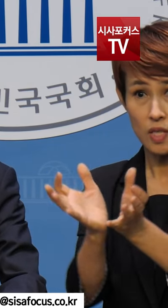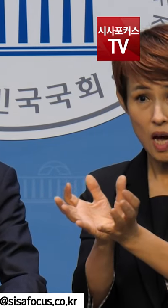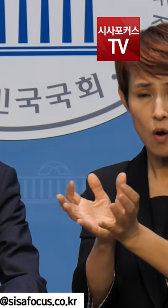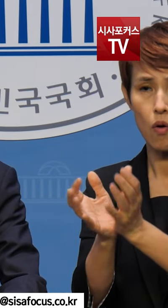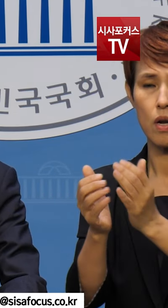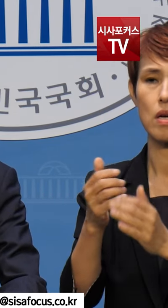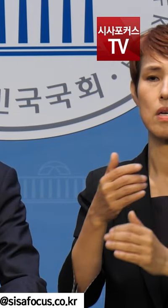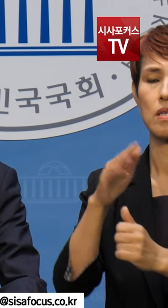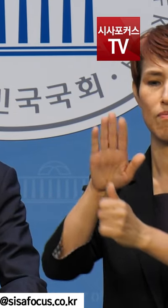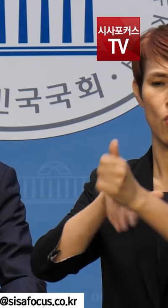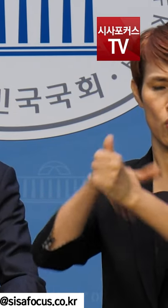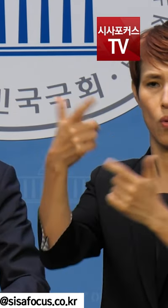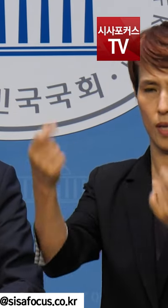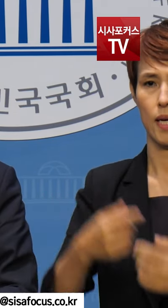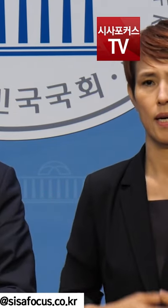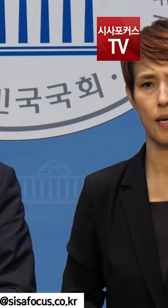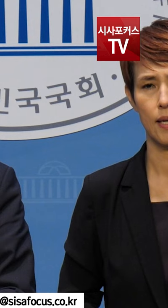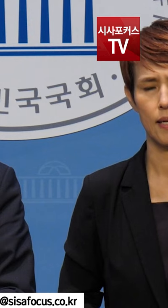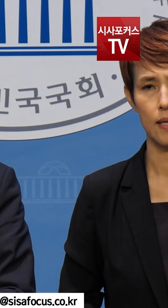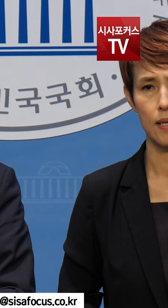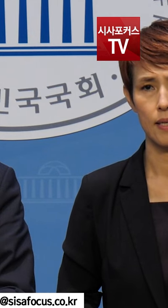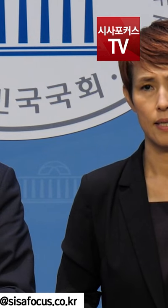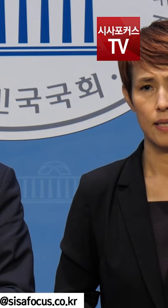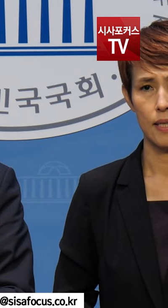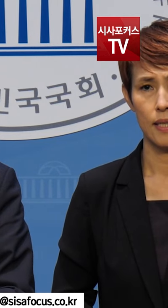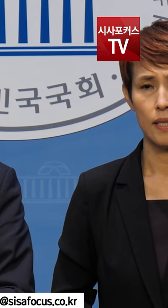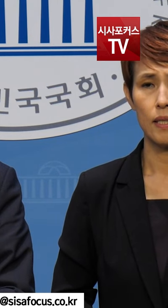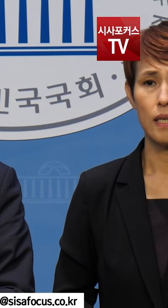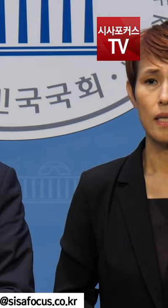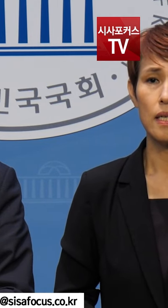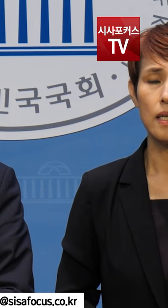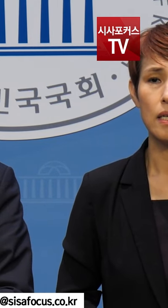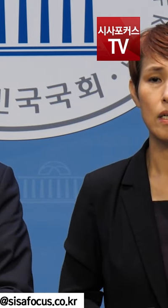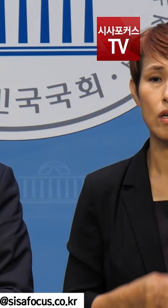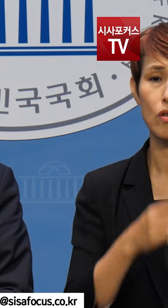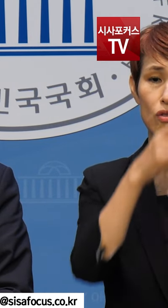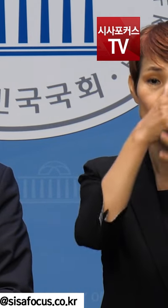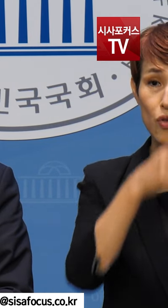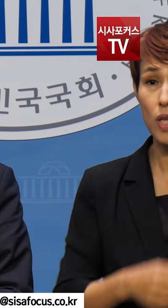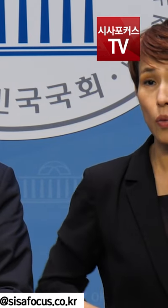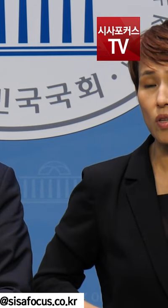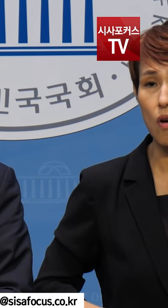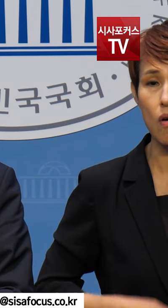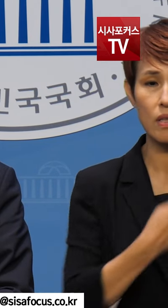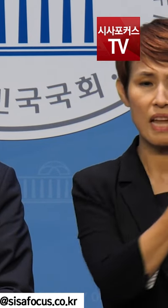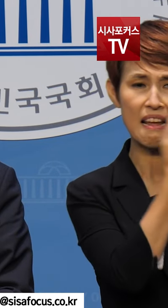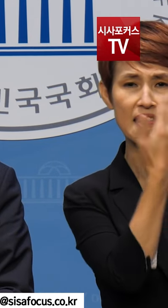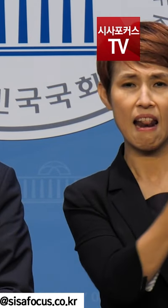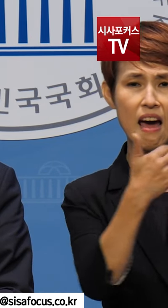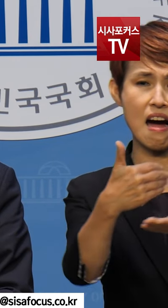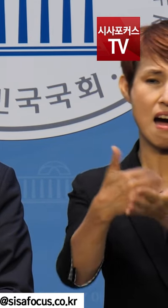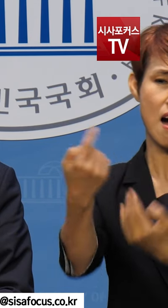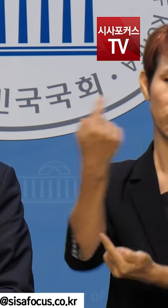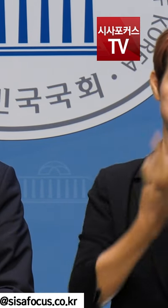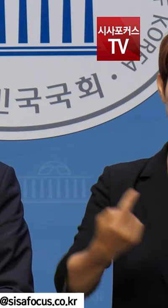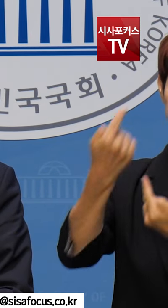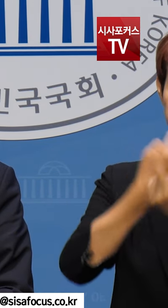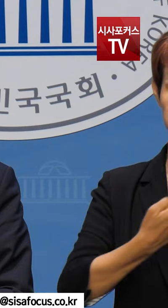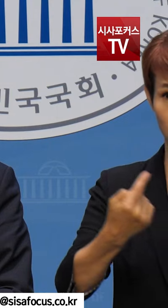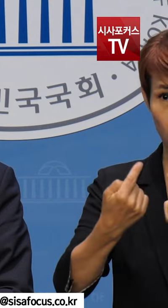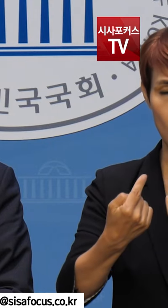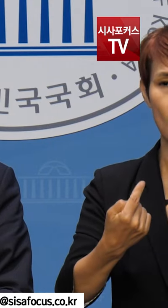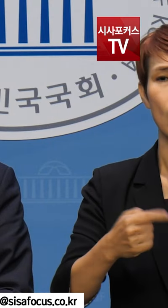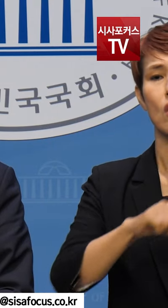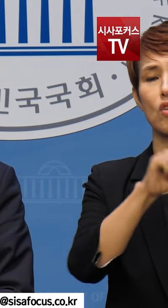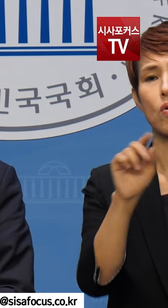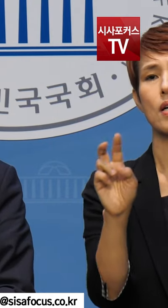모독입니다. 우선 사실관계부터 따져봅시다. 윤석열 대통령 탄핵소추 국회 청원운동은 지난